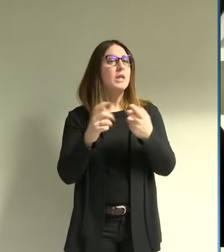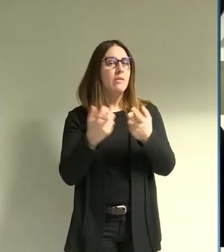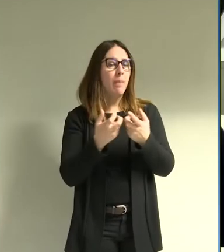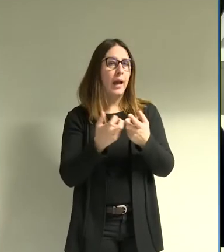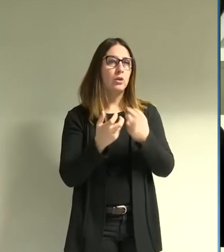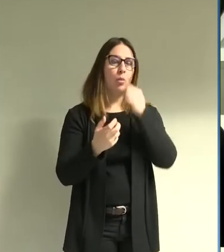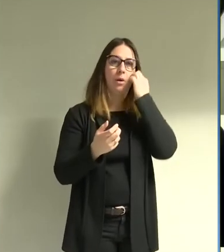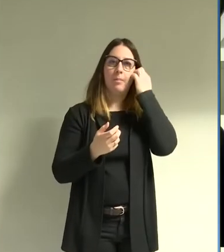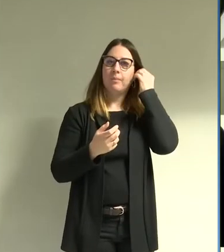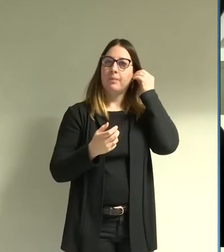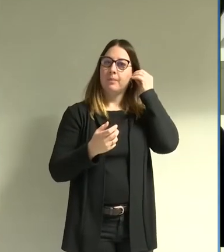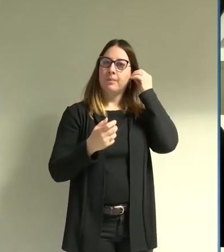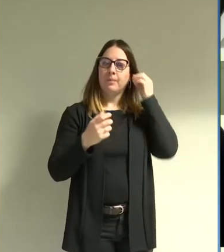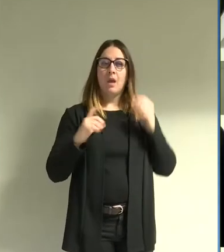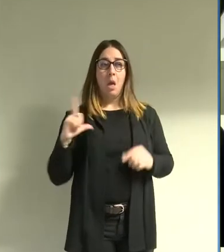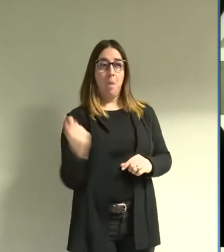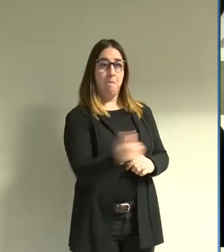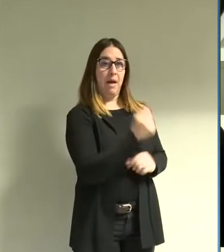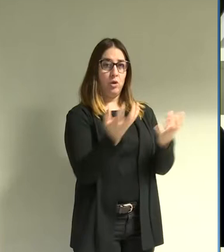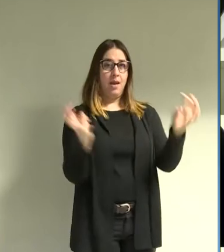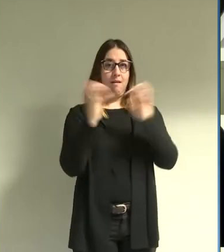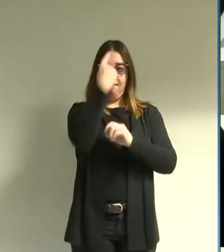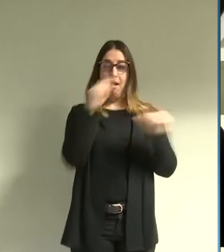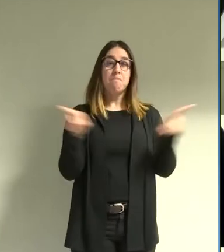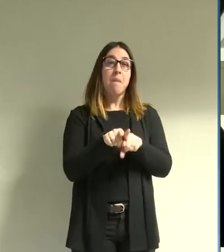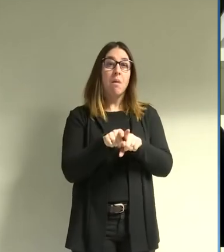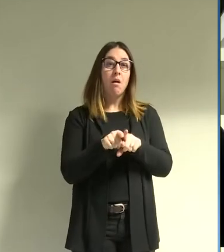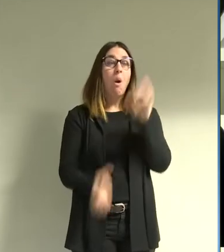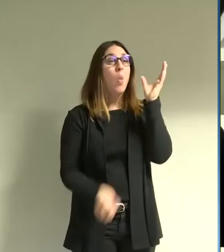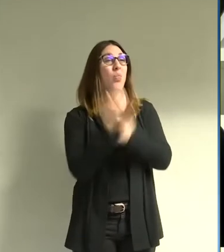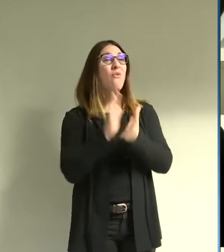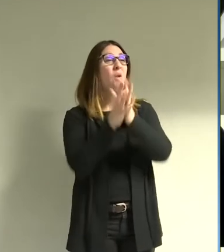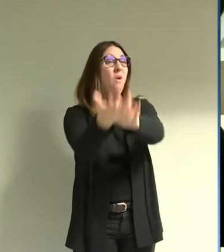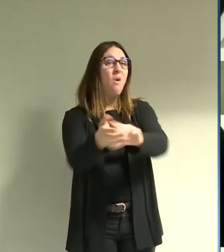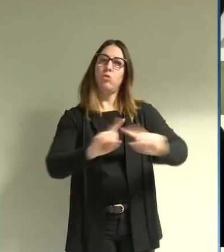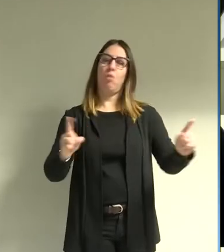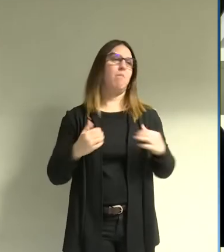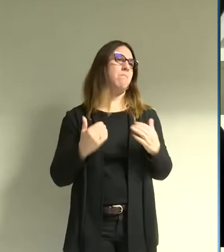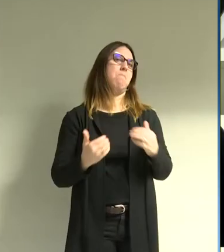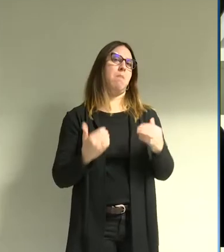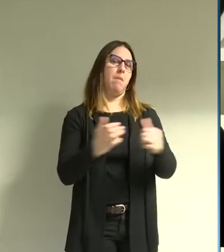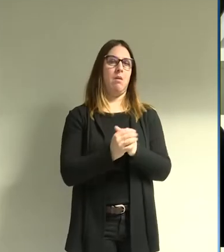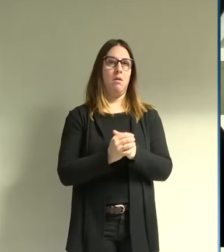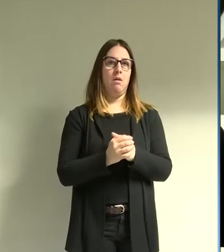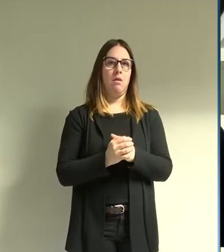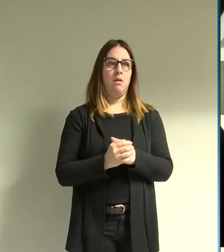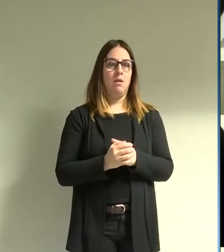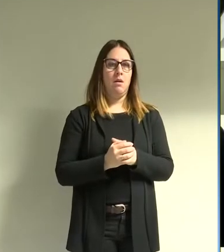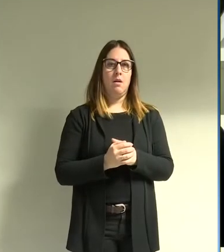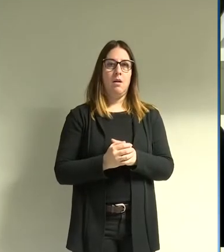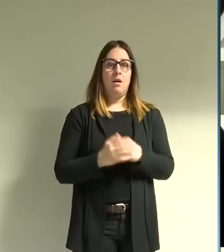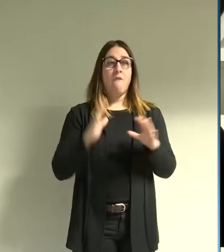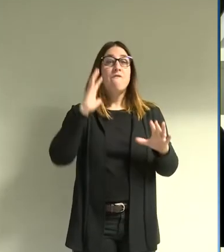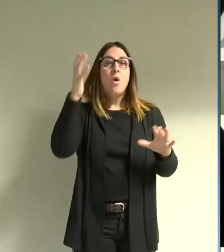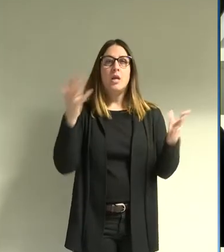les mêmes acteurs autour de la même table rien de nouveau d'en sortir à la folie c'est de faire toujours la même chose